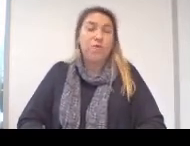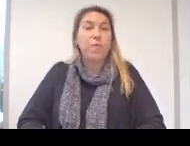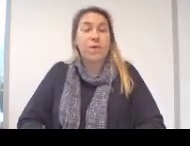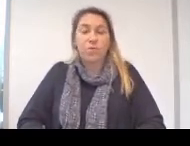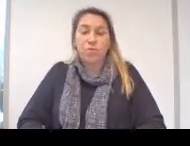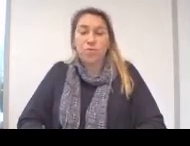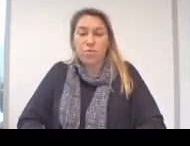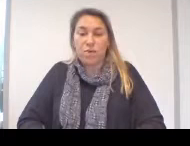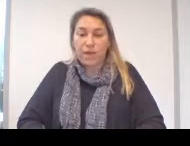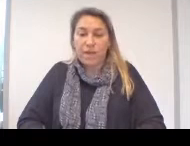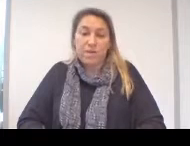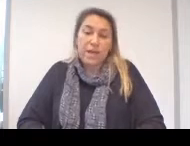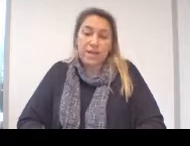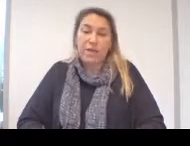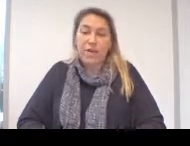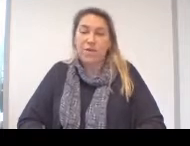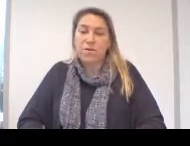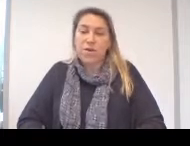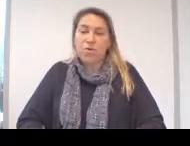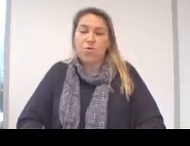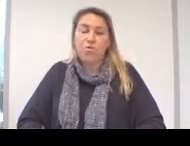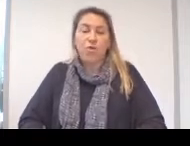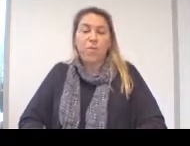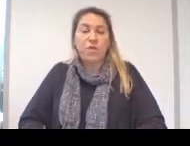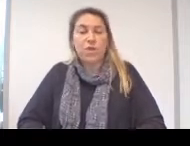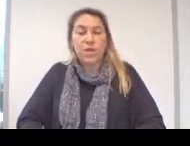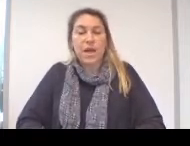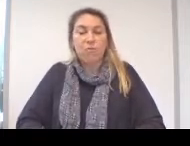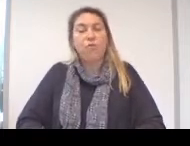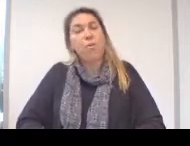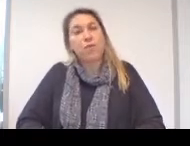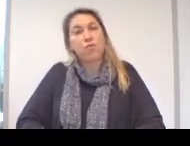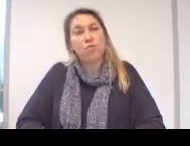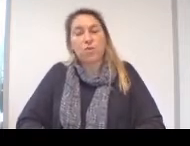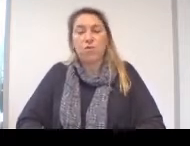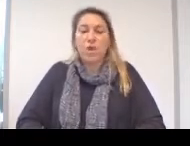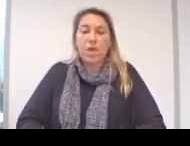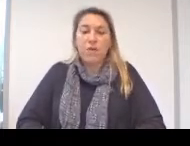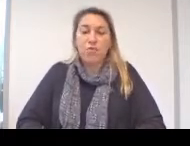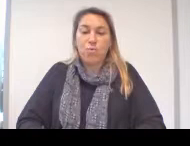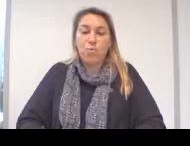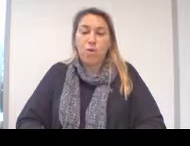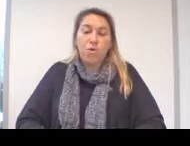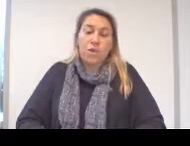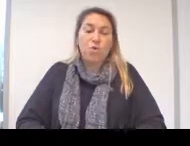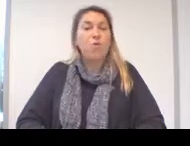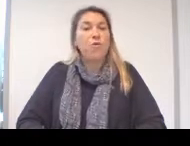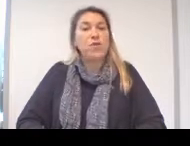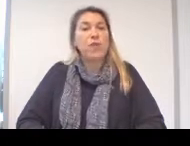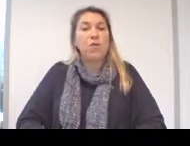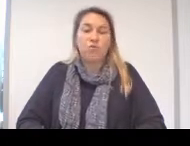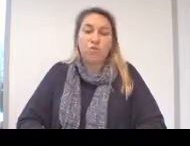aux voies de formation diverses, d'accès diverses, que ce soit en formation initiale ou en formation continue, et avec de nombreux